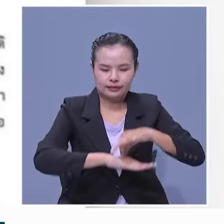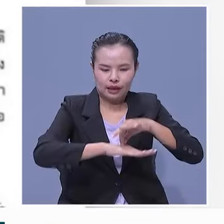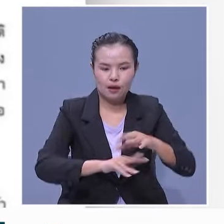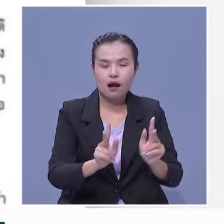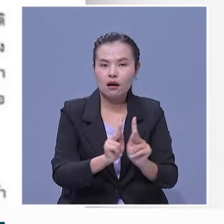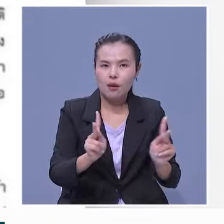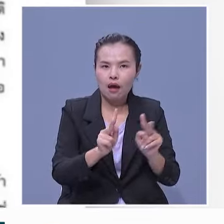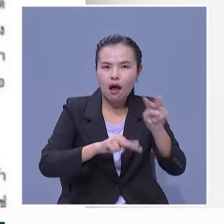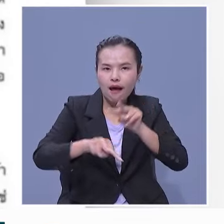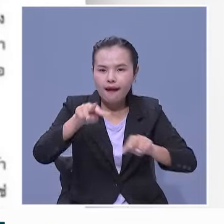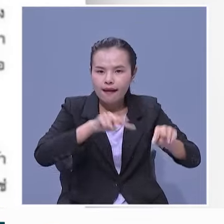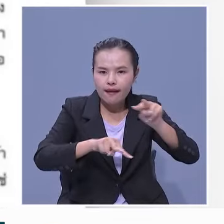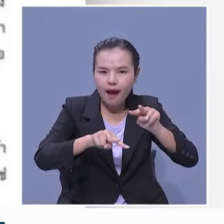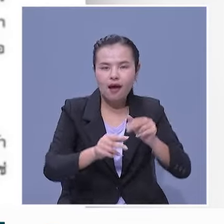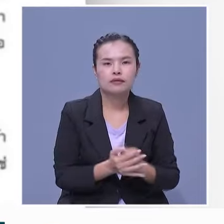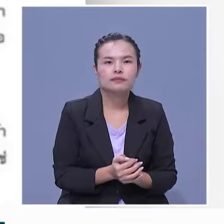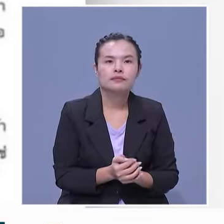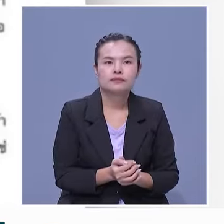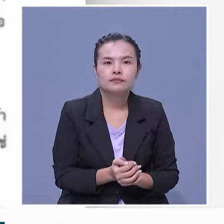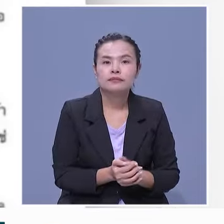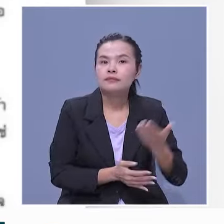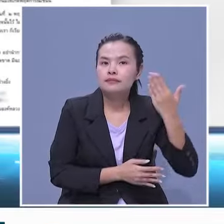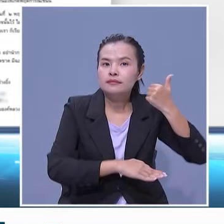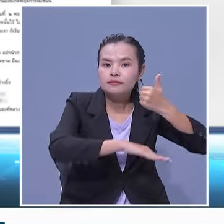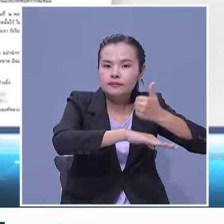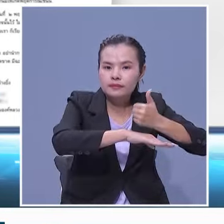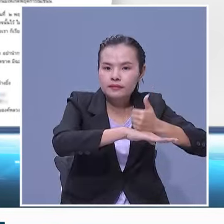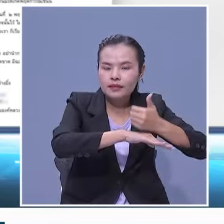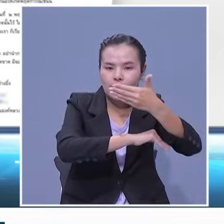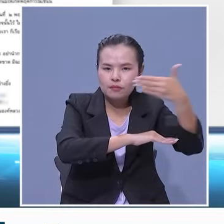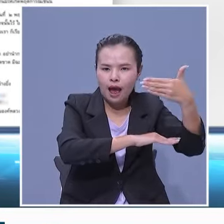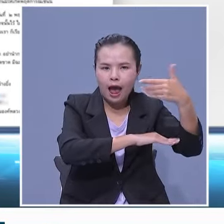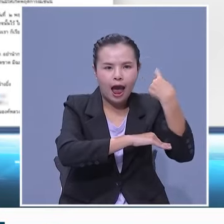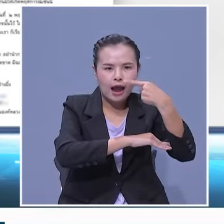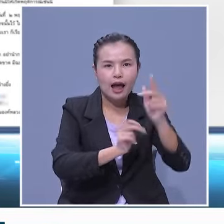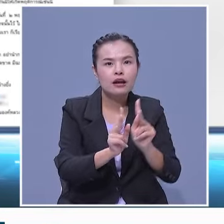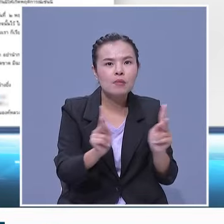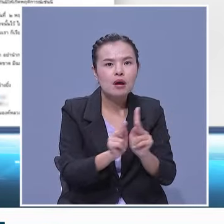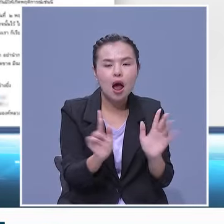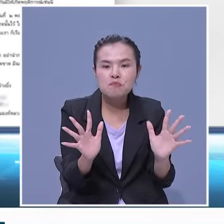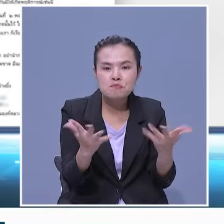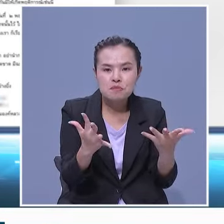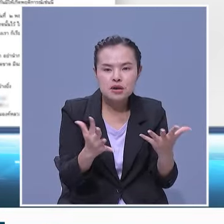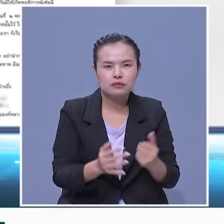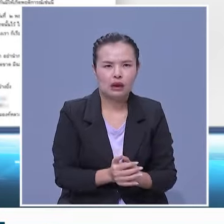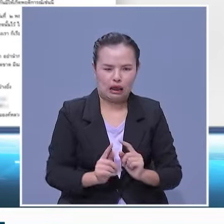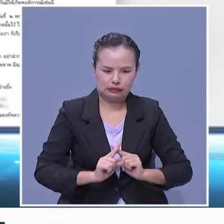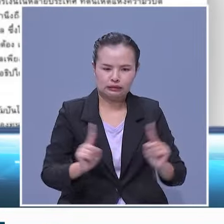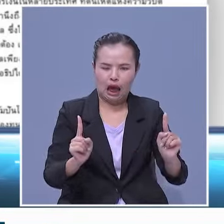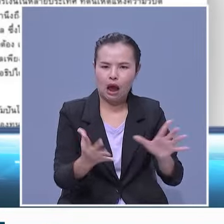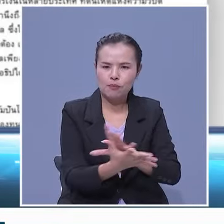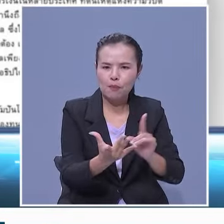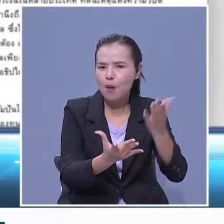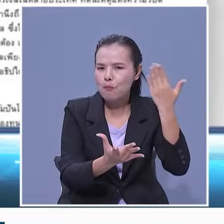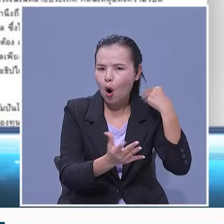กรรมการสรรหาที่ไม่ได้แต่งตั้งอดีตผู้ว่าแบงก์ชาติคนใดคนหนึ่งเป็นกรรมการซึ่งแตกต่างจากประเพณี